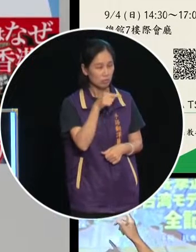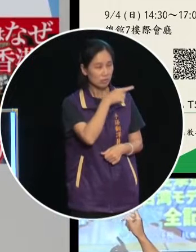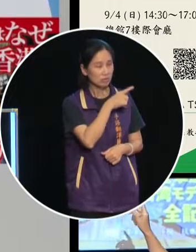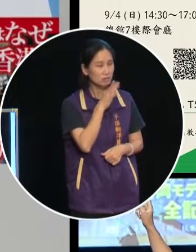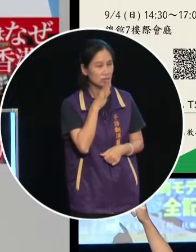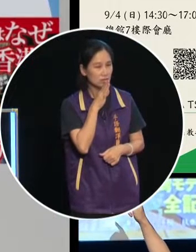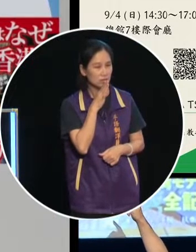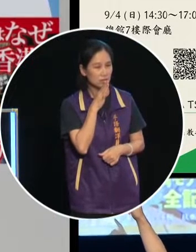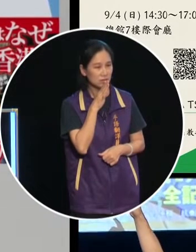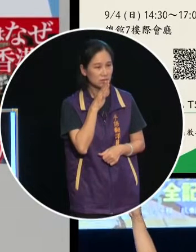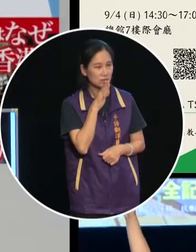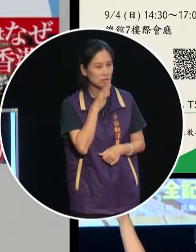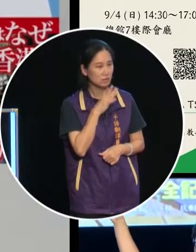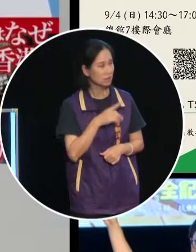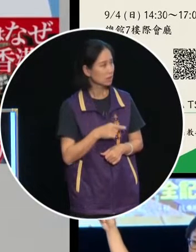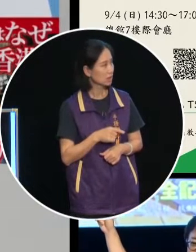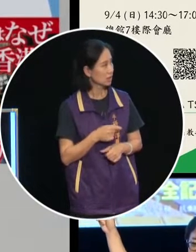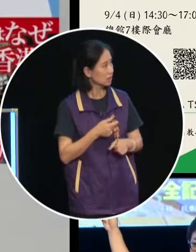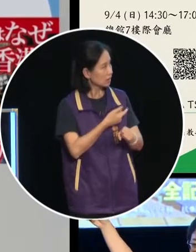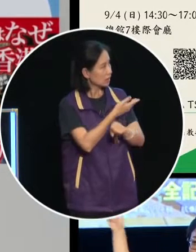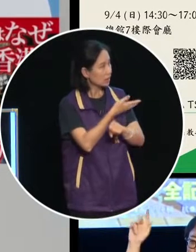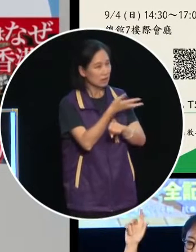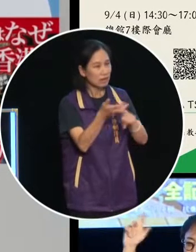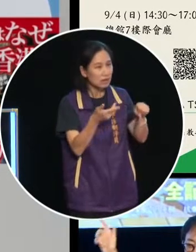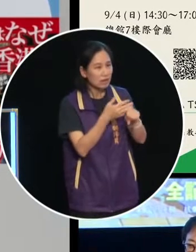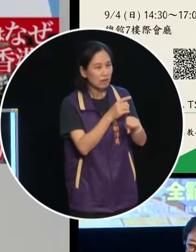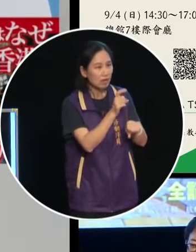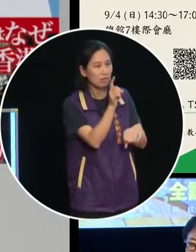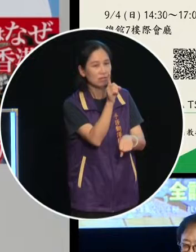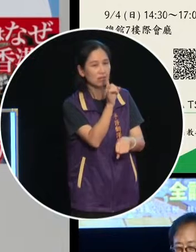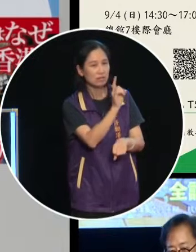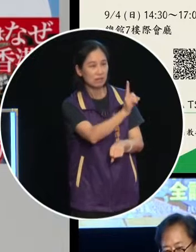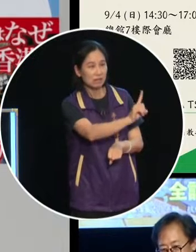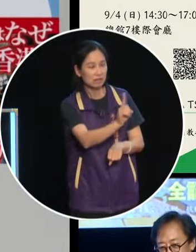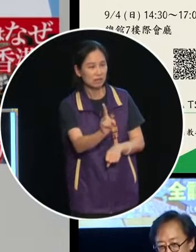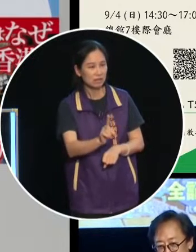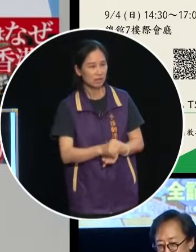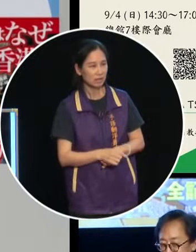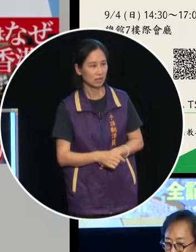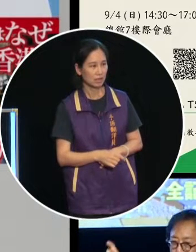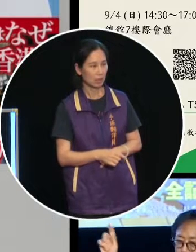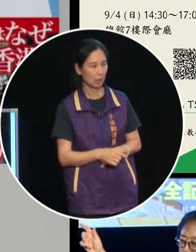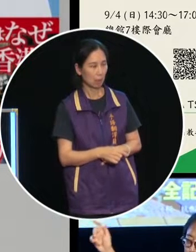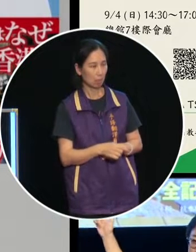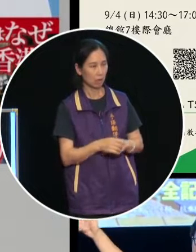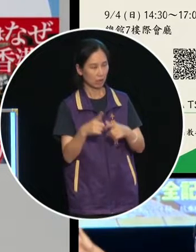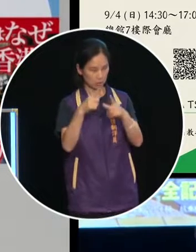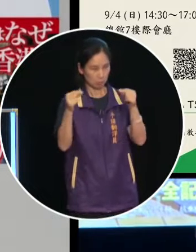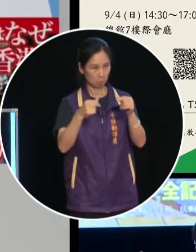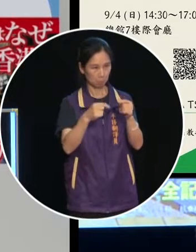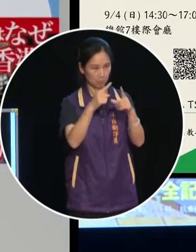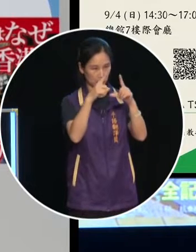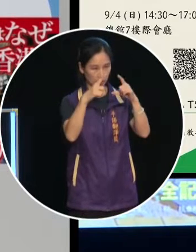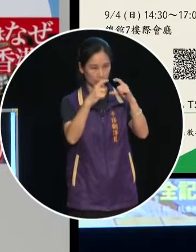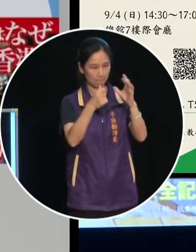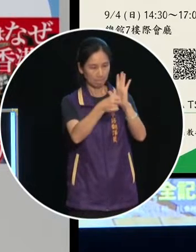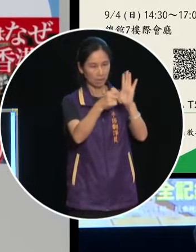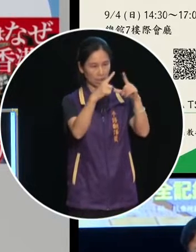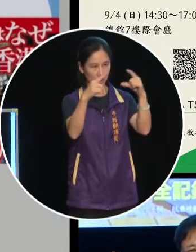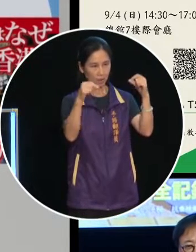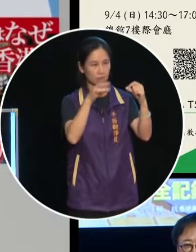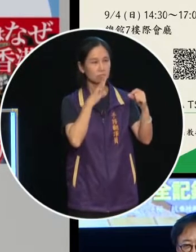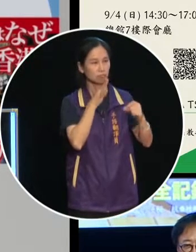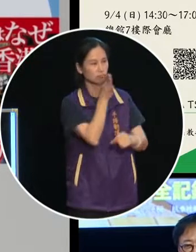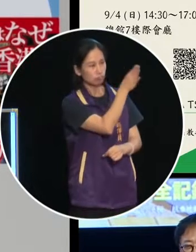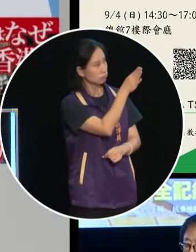是这个岛哪个岛是对的了？”就是日本的名片下面是右边的岛，山鸟的岛，